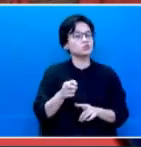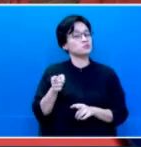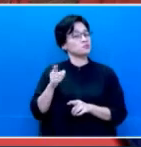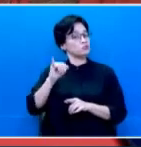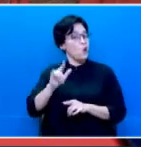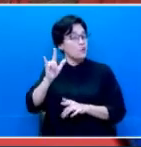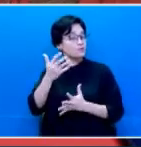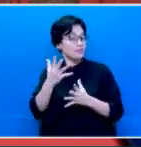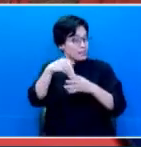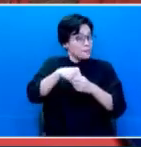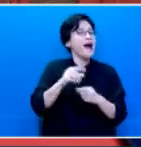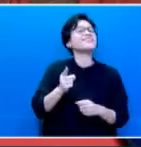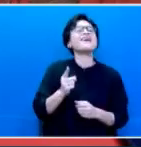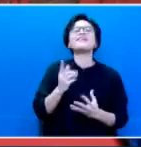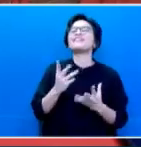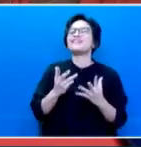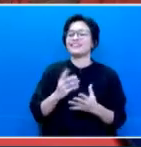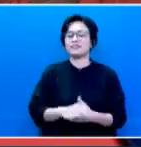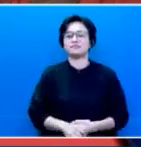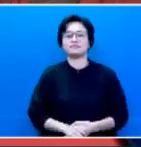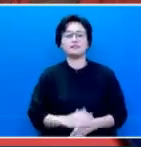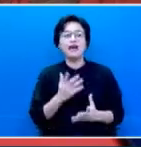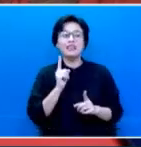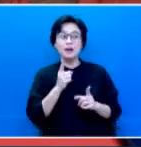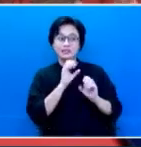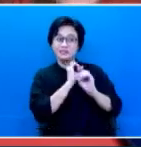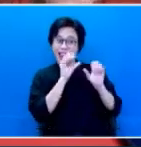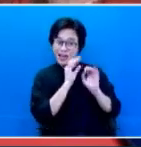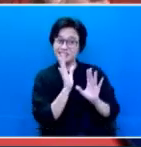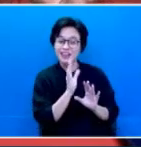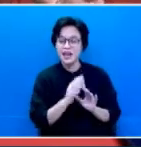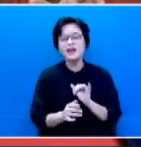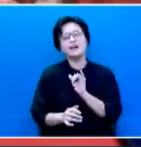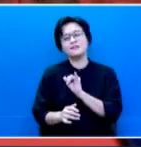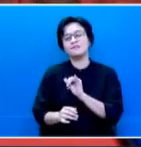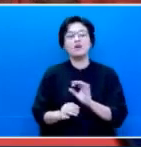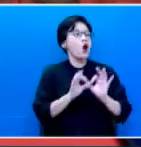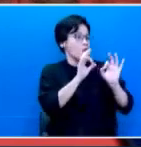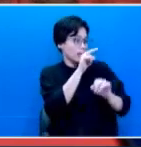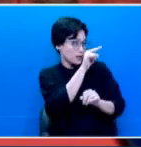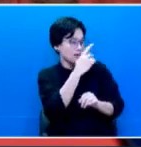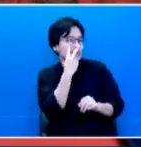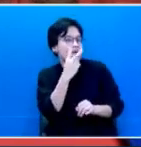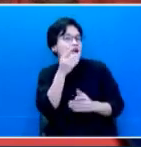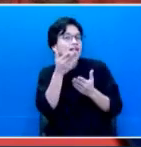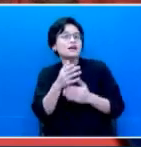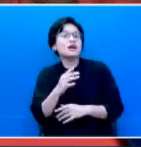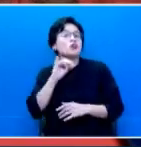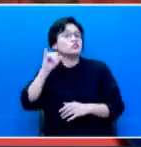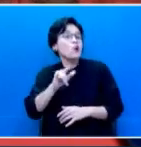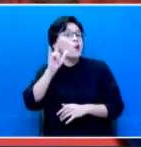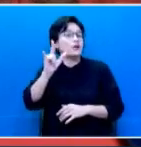e kemudian yang pernyataan dengan jelas diungkapkan oleh Jokowi ya tapi begini ee anda melihat kalau Bung kamya Jokowi tidak bisa diartikan ee